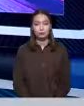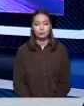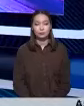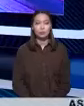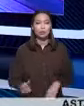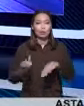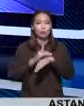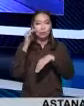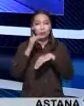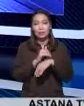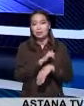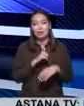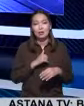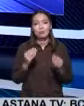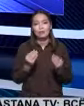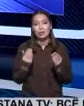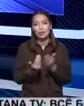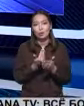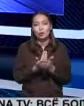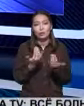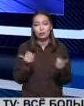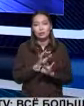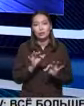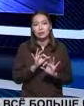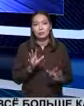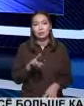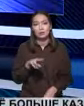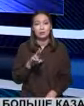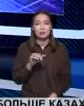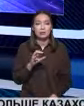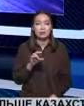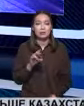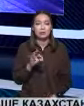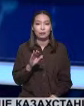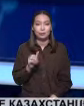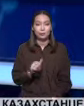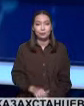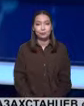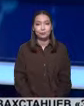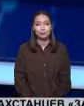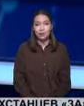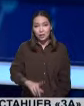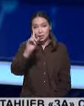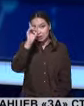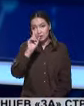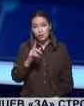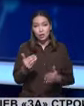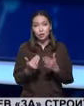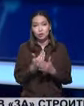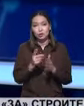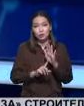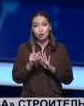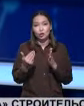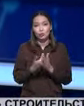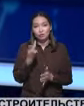Добрый вечер. Самые свежие новости в мире. Ближайшие пару минут расскажу я, Дильнас Насекенова. Израиль начал новый этап